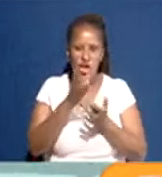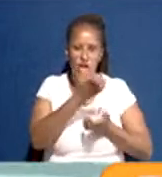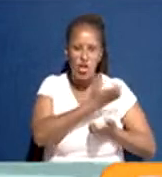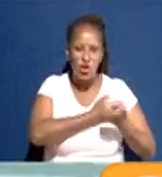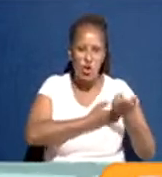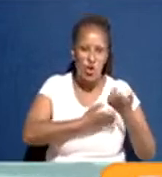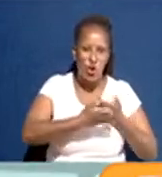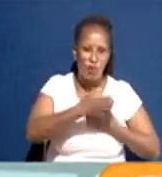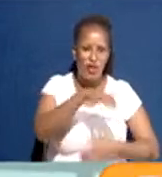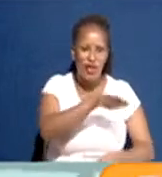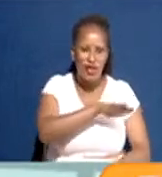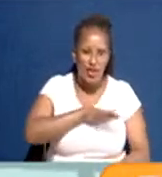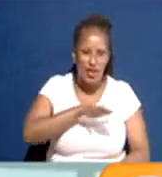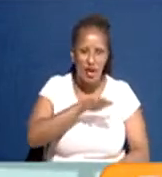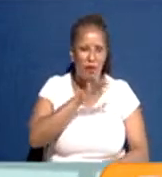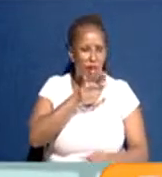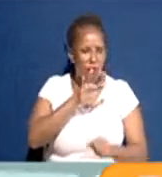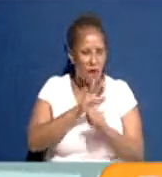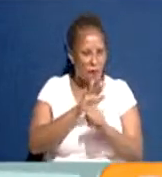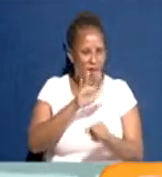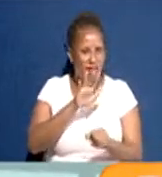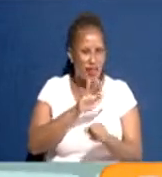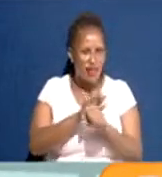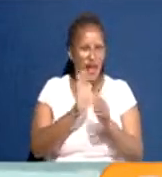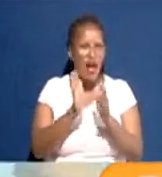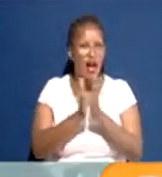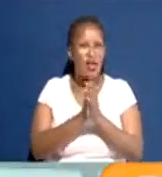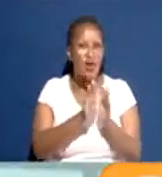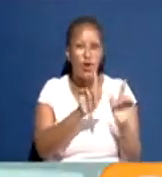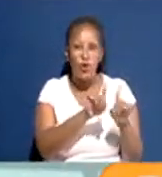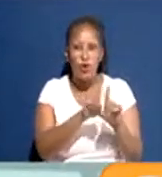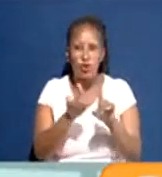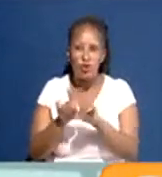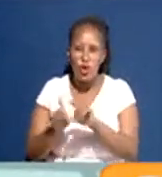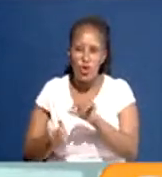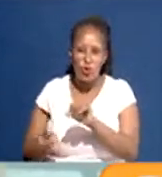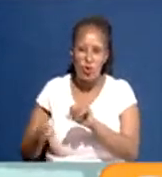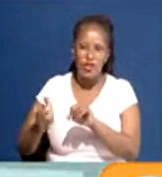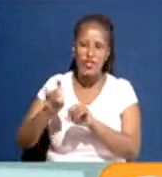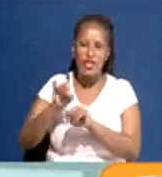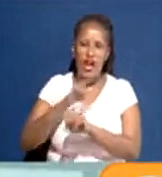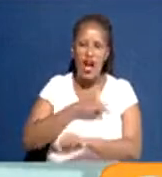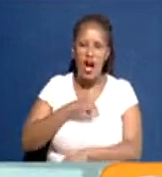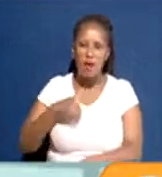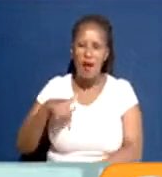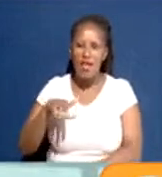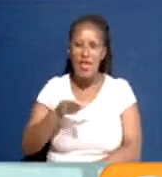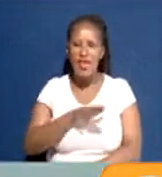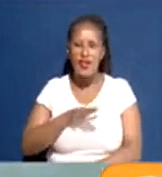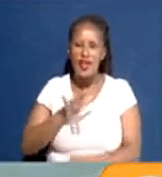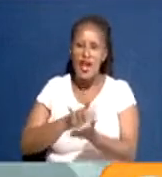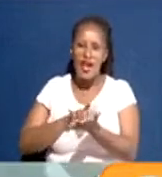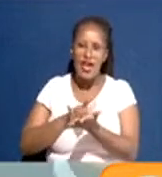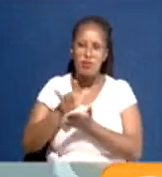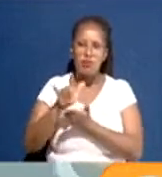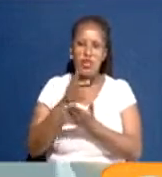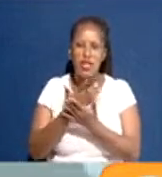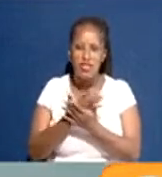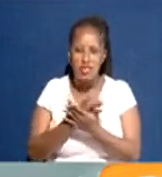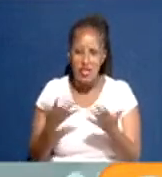zones wanaongezeka, na pia tuongeze sehemu yetu ya export ya